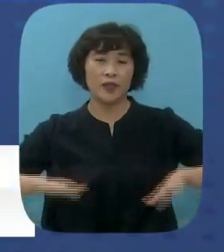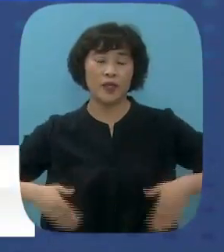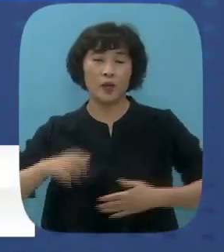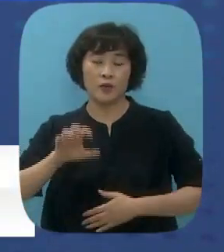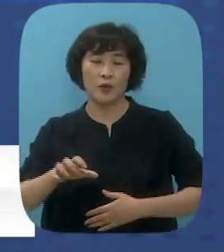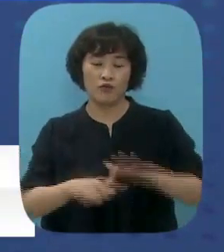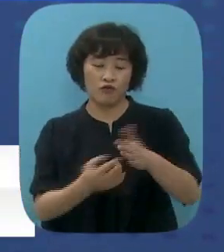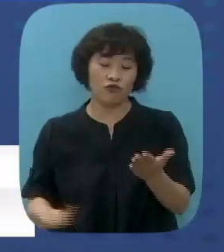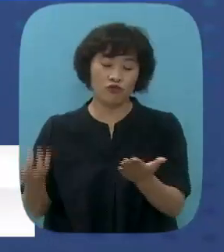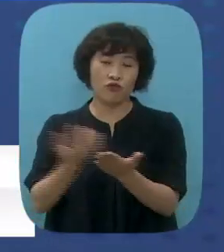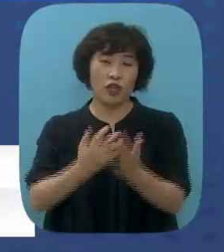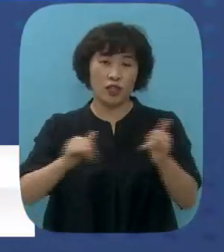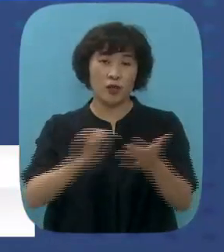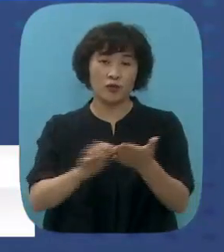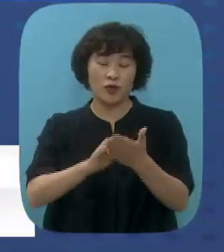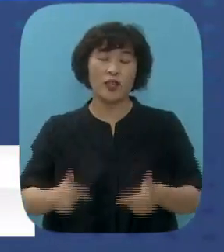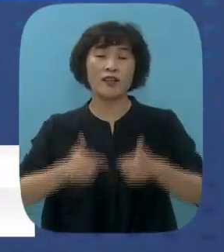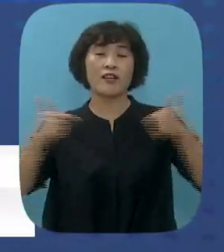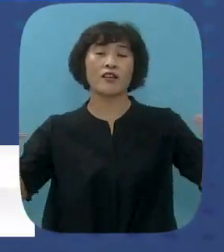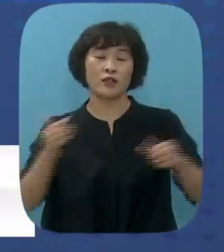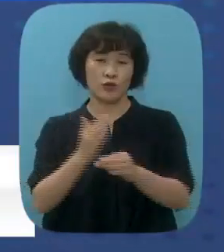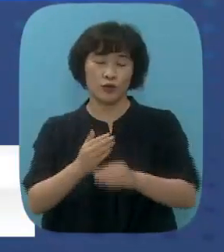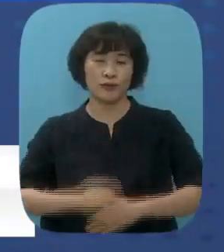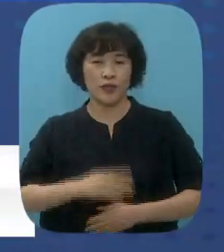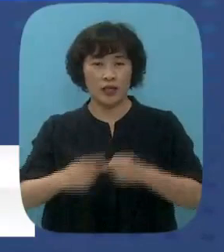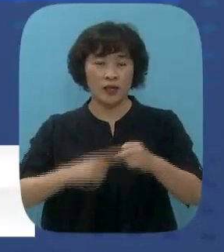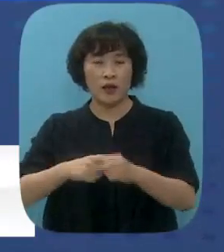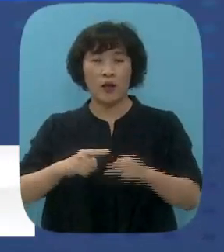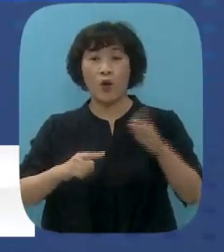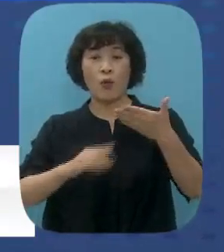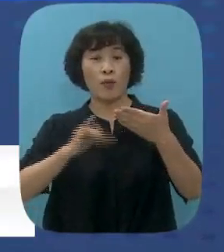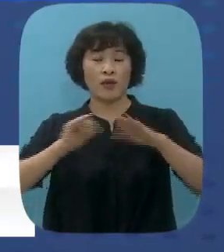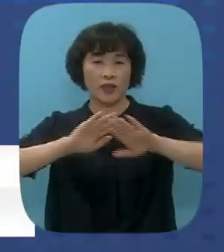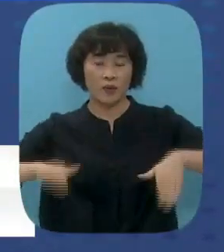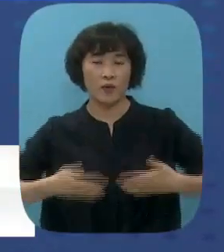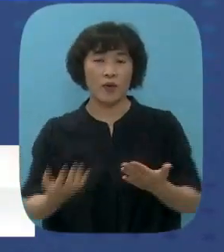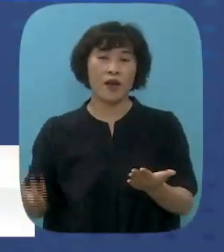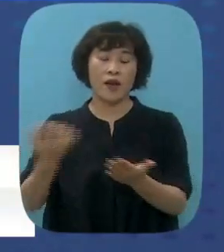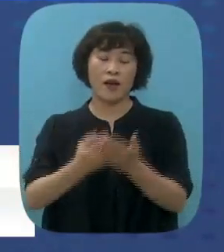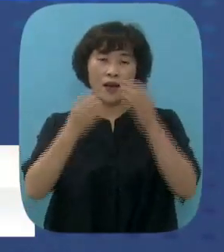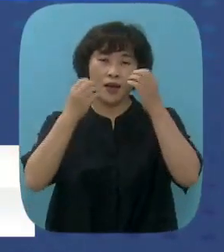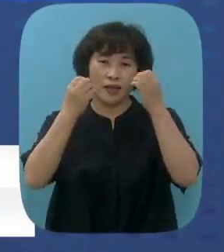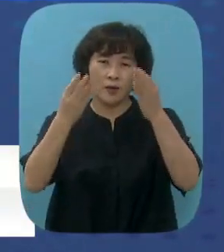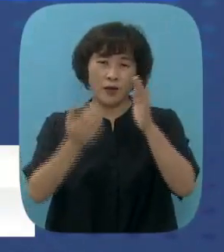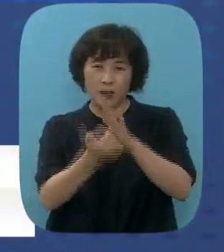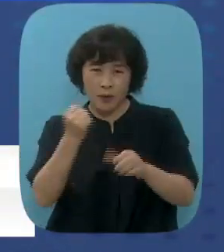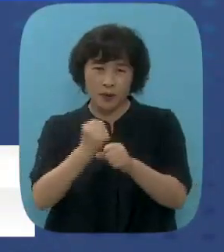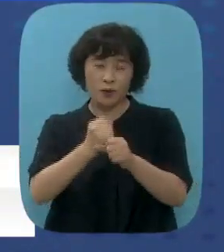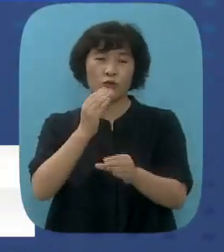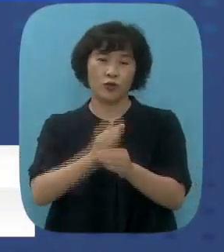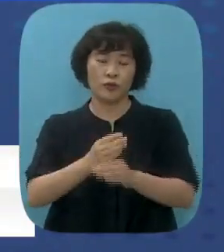전남으로 귀농 귀촌하는 청년이 해마다 늘고 있습니다. 한 해 900여 명이 전남으로 돌아와 새로운 가능성을 찾고